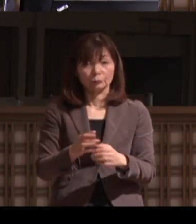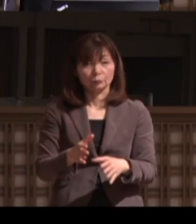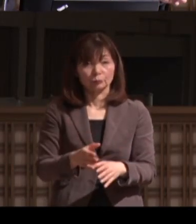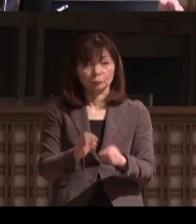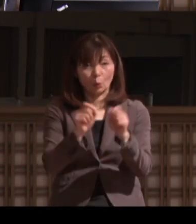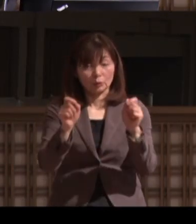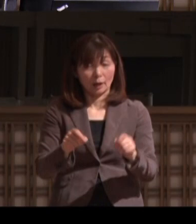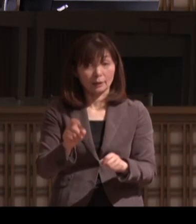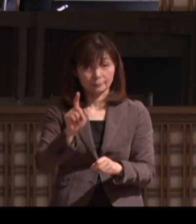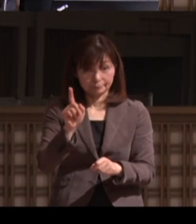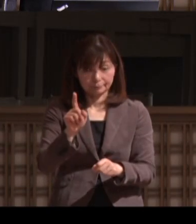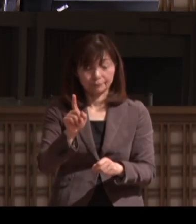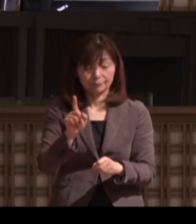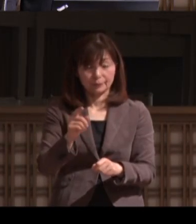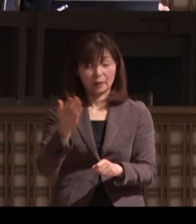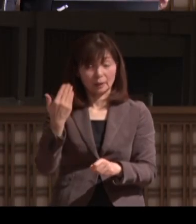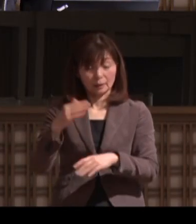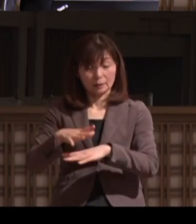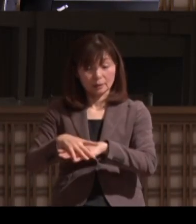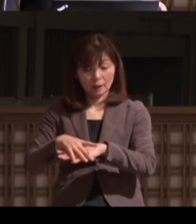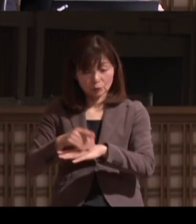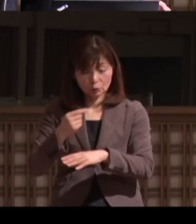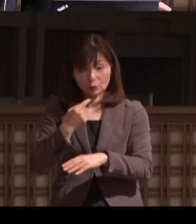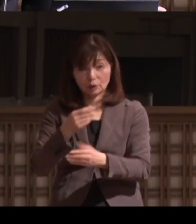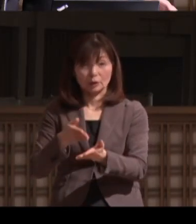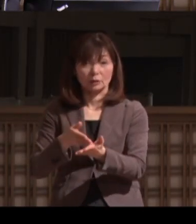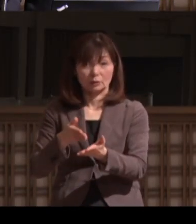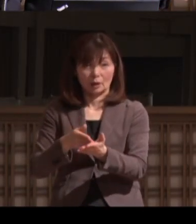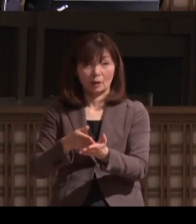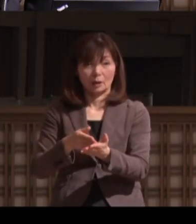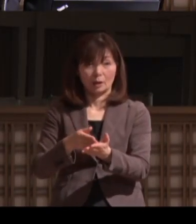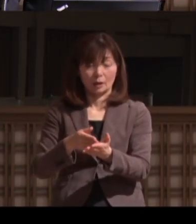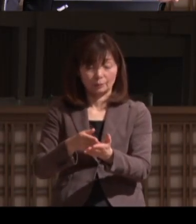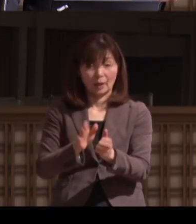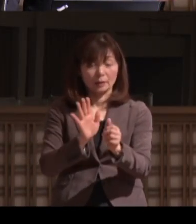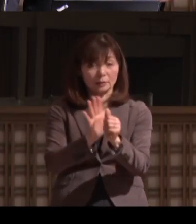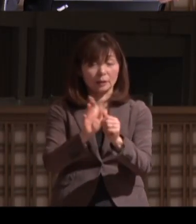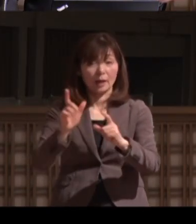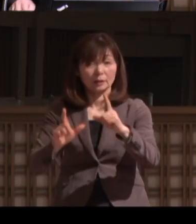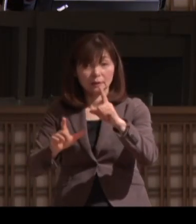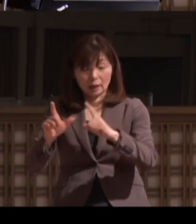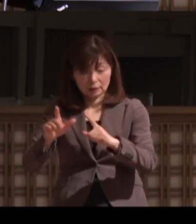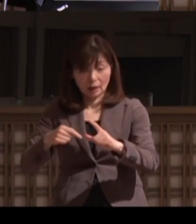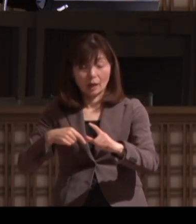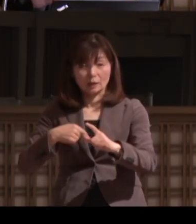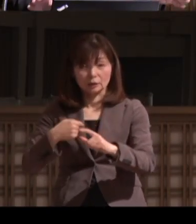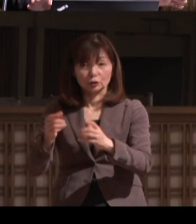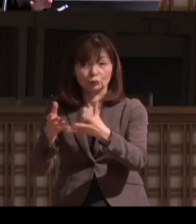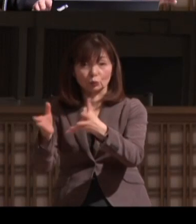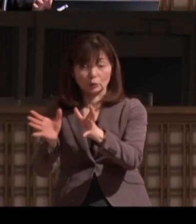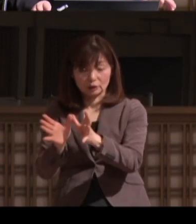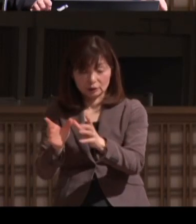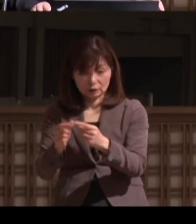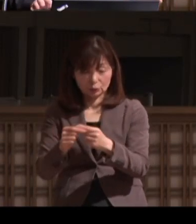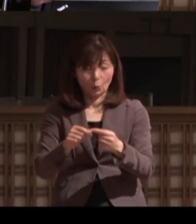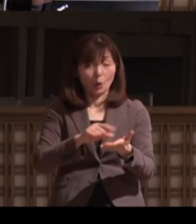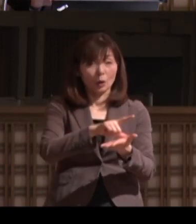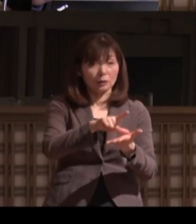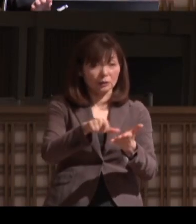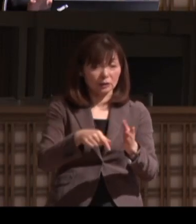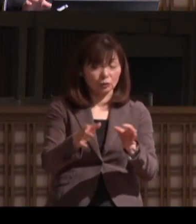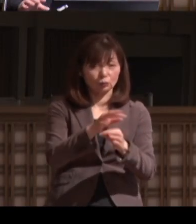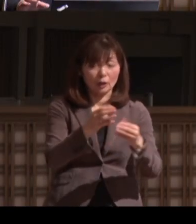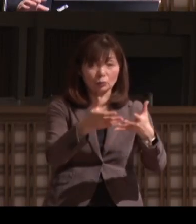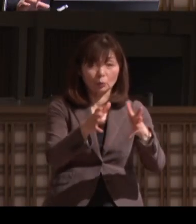言と冒頭私が申し上げましたように遅延型自治組織とこのえ地域運営組織は